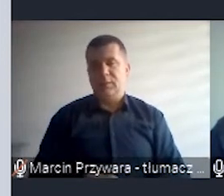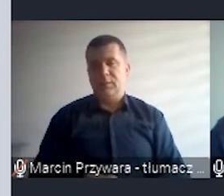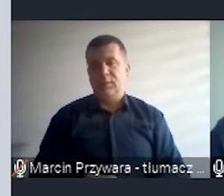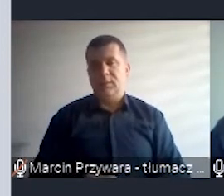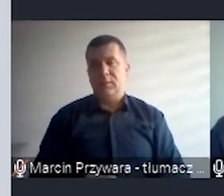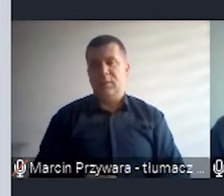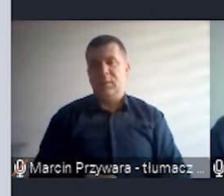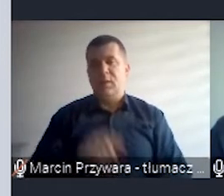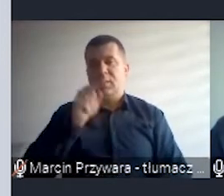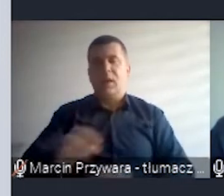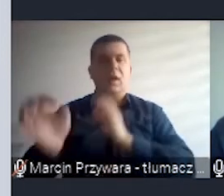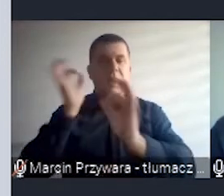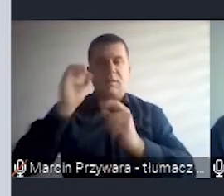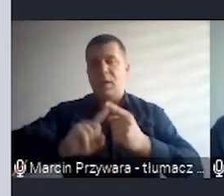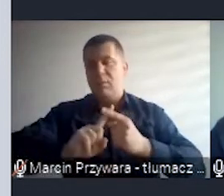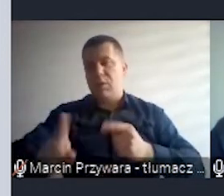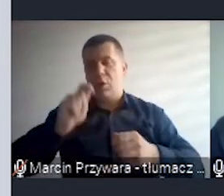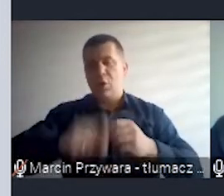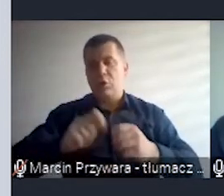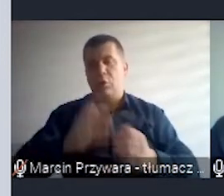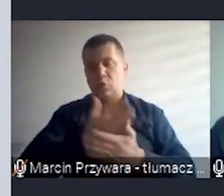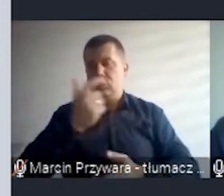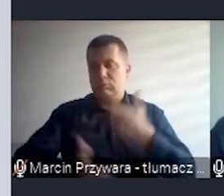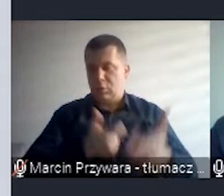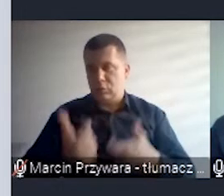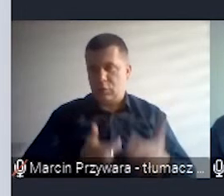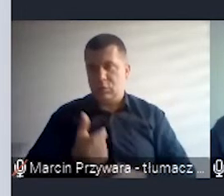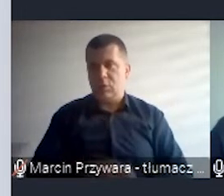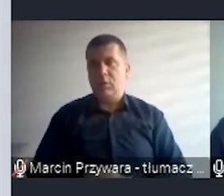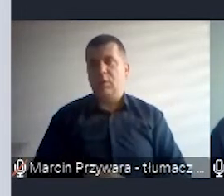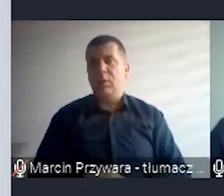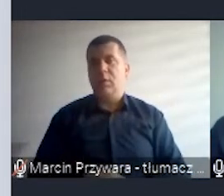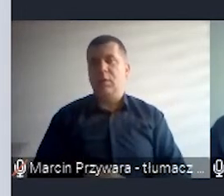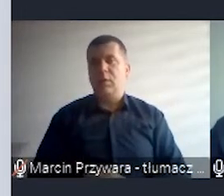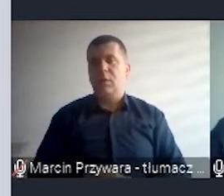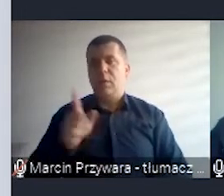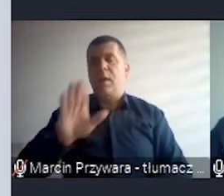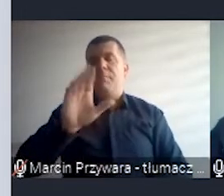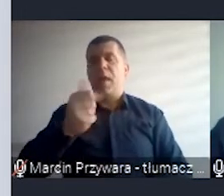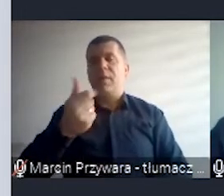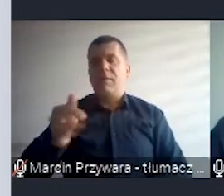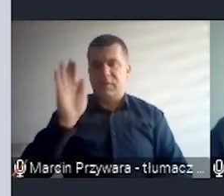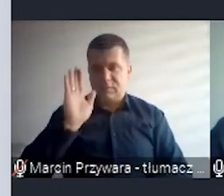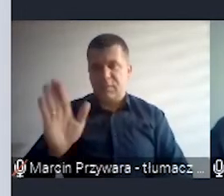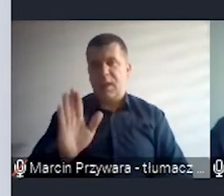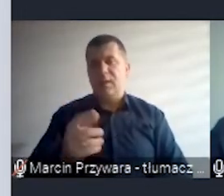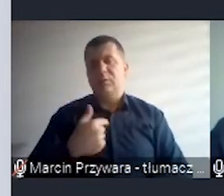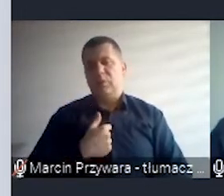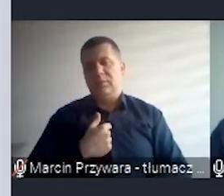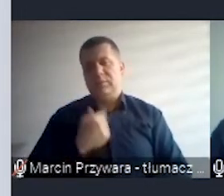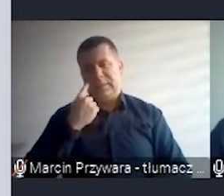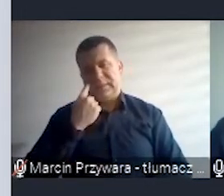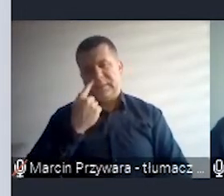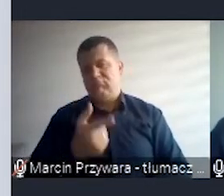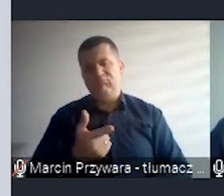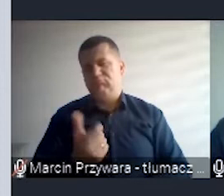A taka informacja pokontrolna, kiedy zostanie sporządzona i beneficjent posiada jakieś zastrzeżenia względem